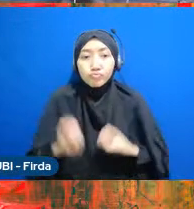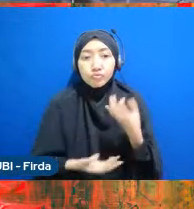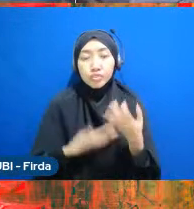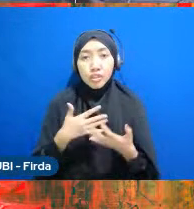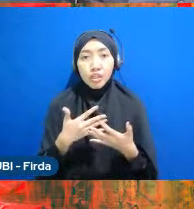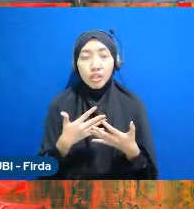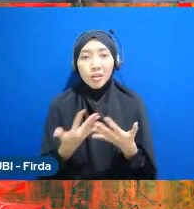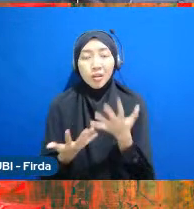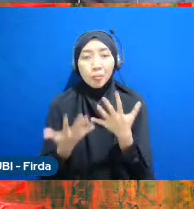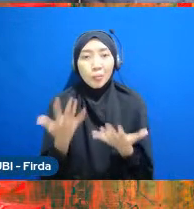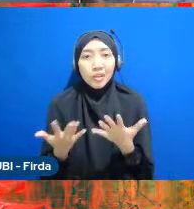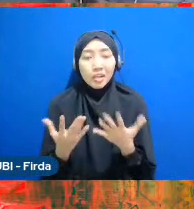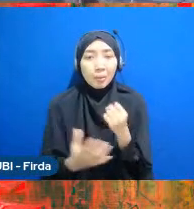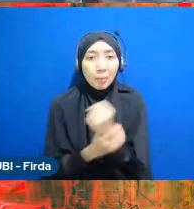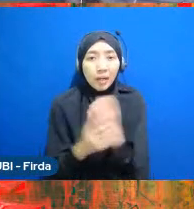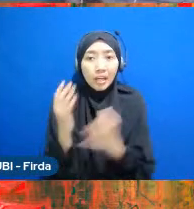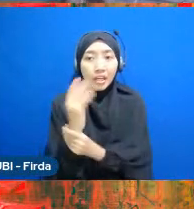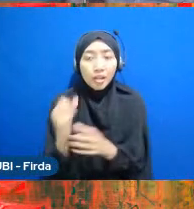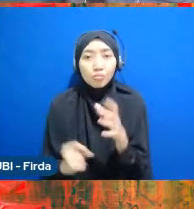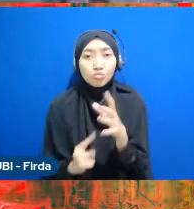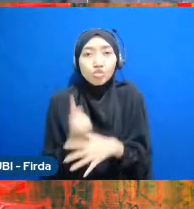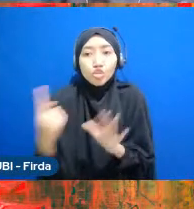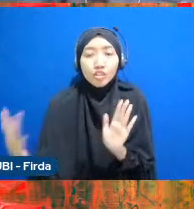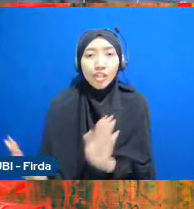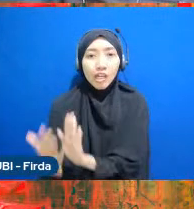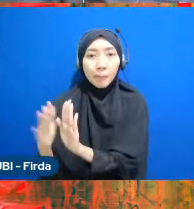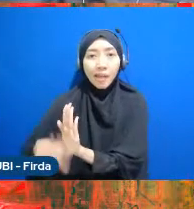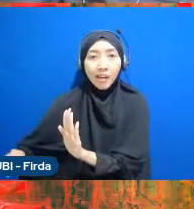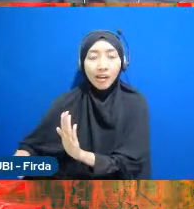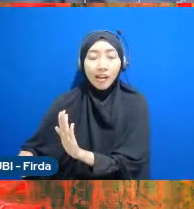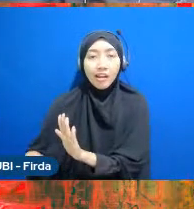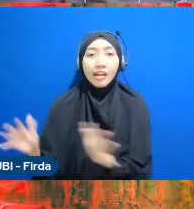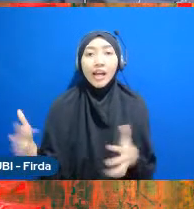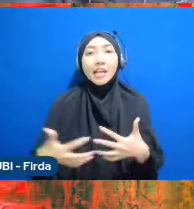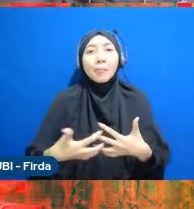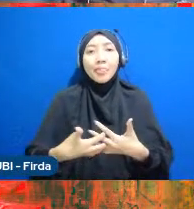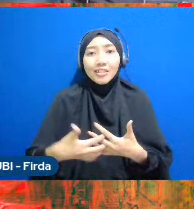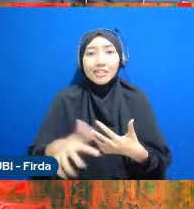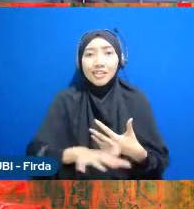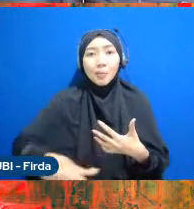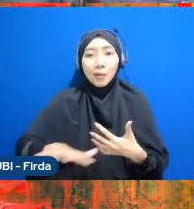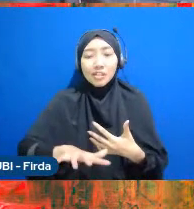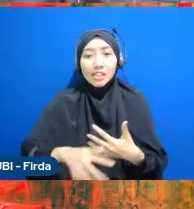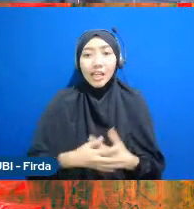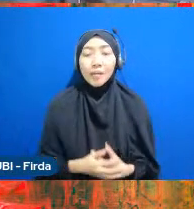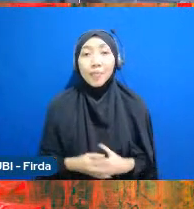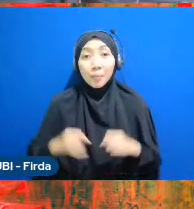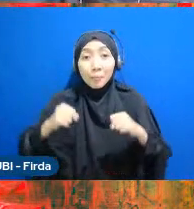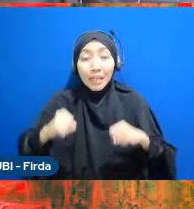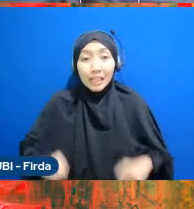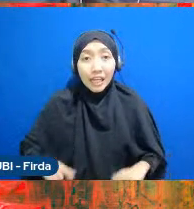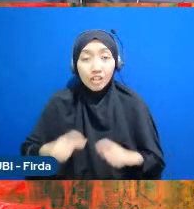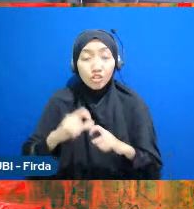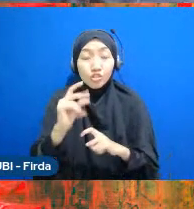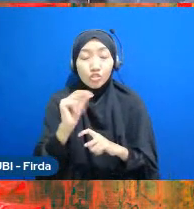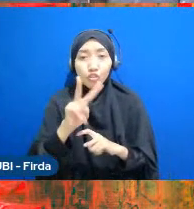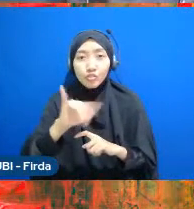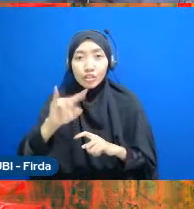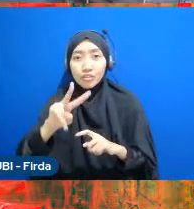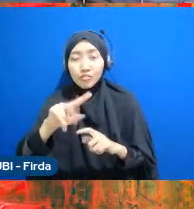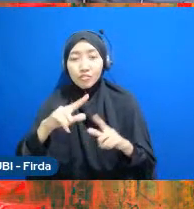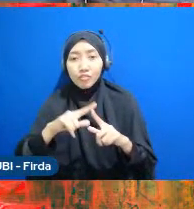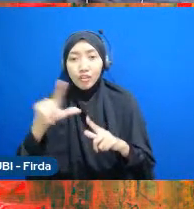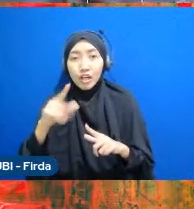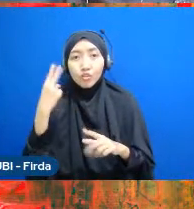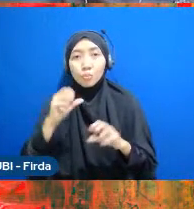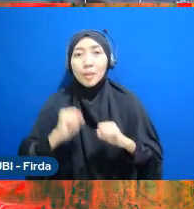kemungkinan bahaya yang mungkin muncul ia hadapi, seperti itu. Jadi adaptasi. Nah, yang survival ini itu lebih kepada arahnya tadi, untuk